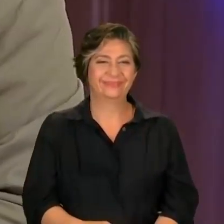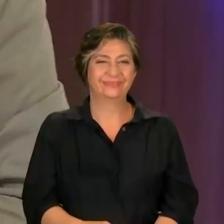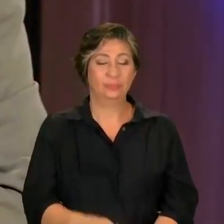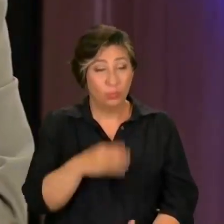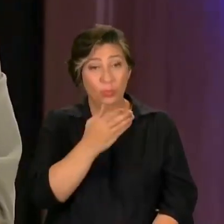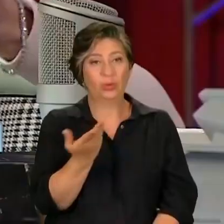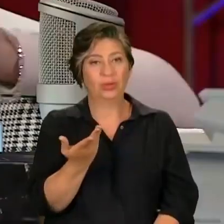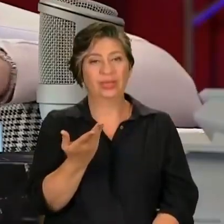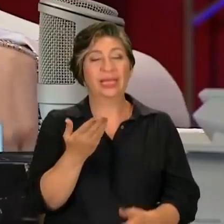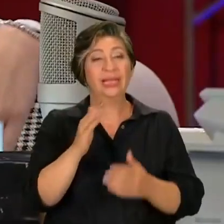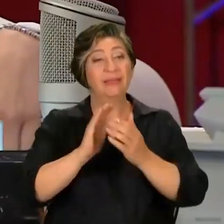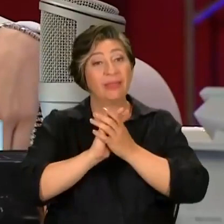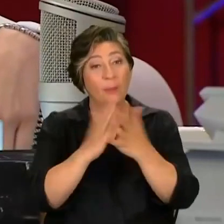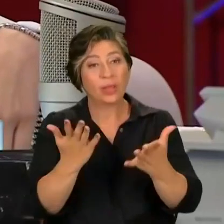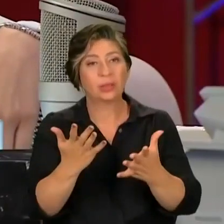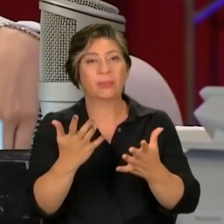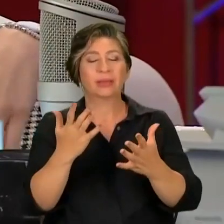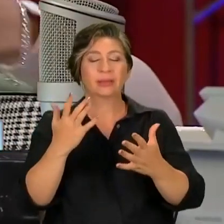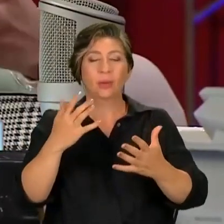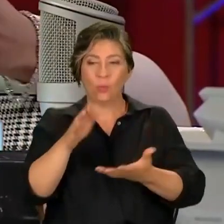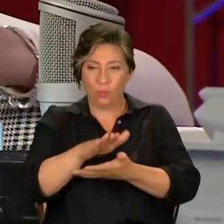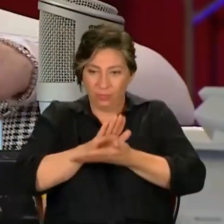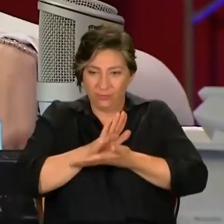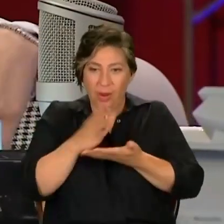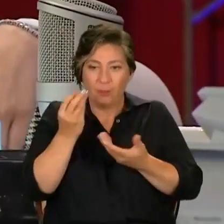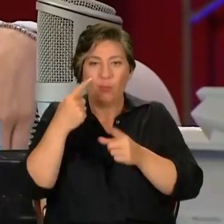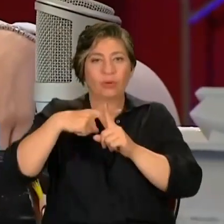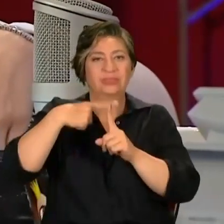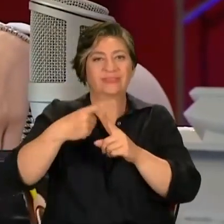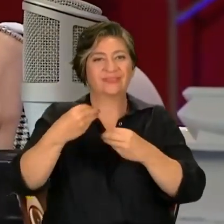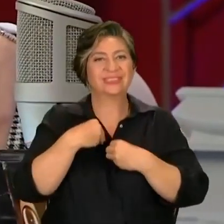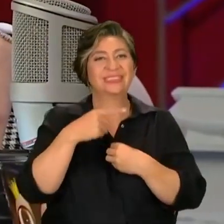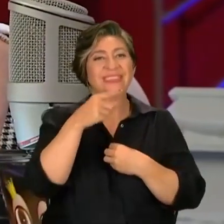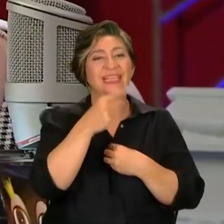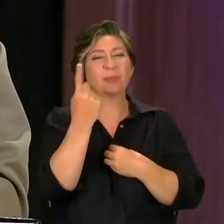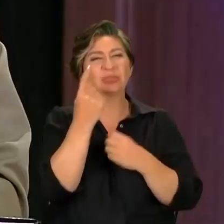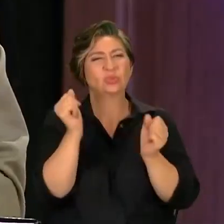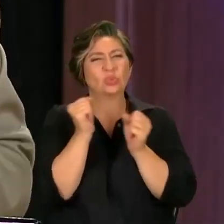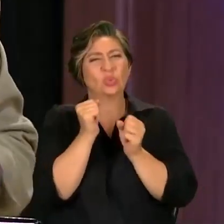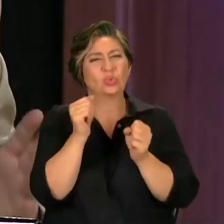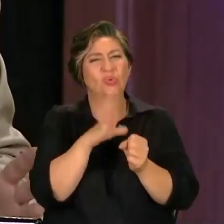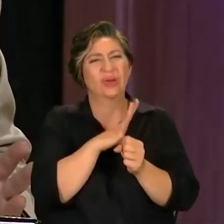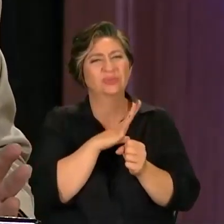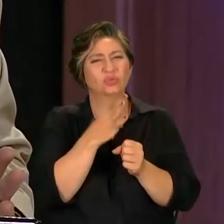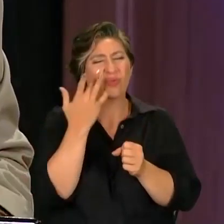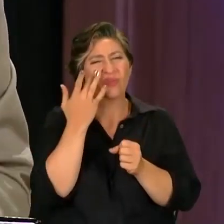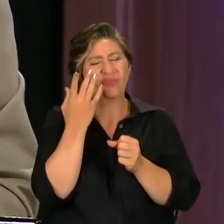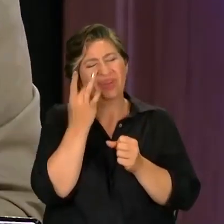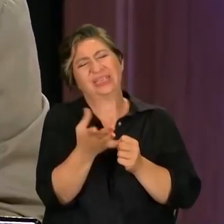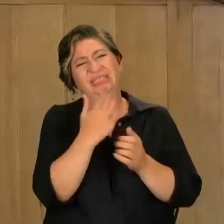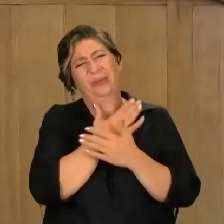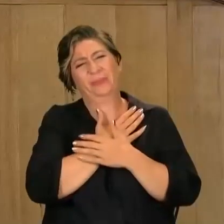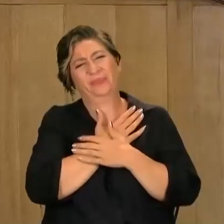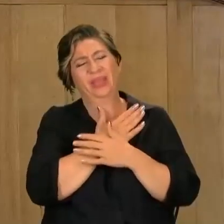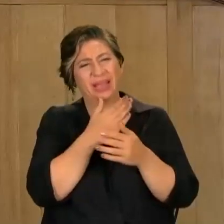Yani işte ya, takdir edilmek her zaman insanı motive ettiği için. Hayır, sende bir soğukluk var. Bunun çok iyi farkındayım.